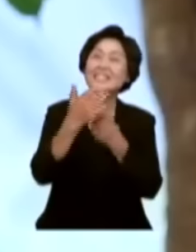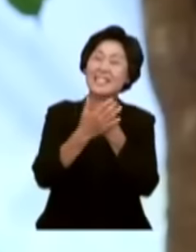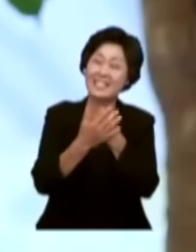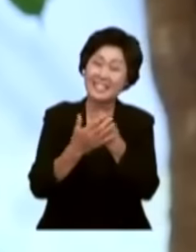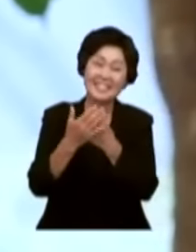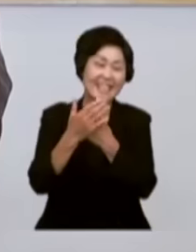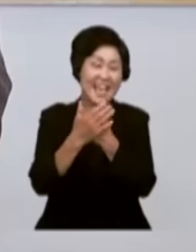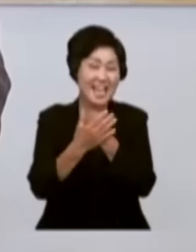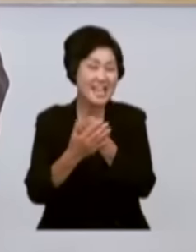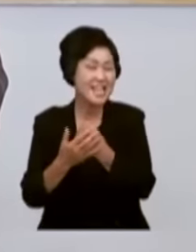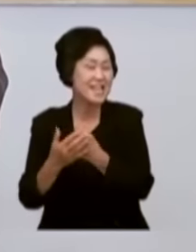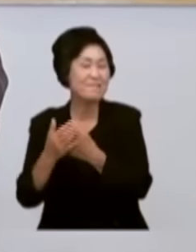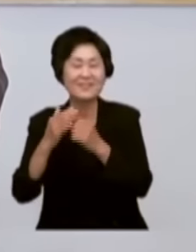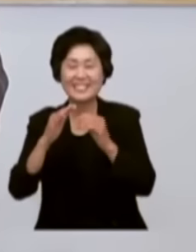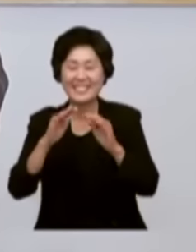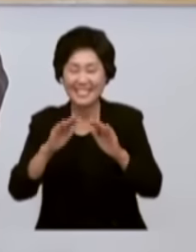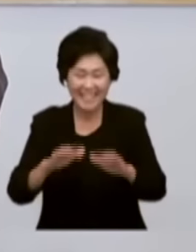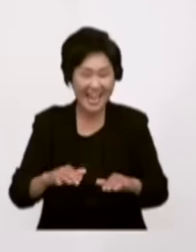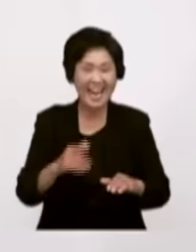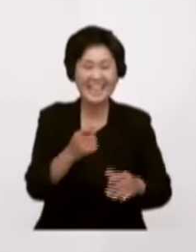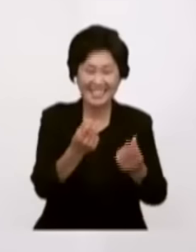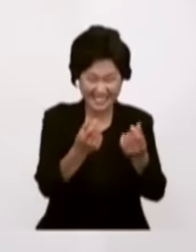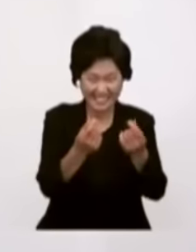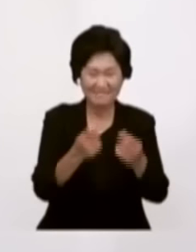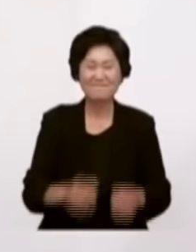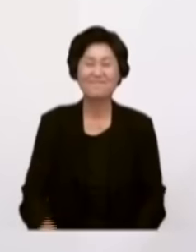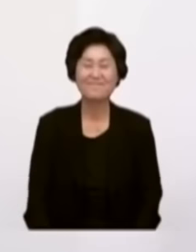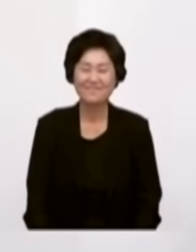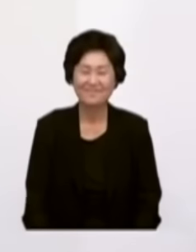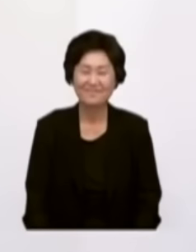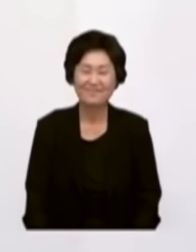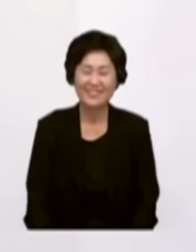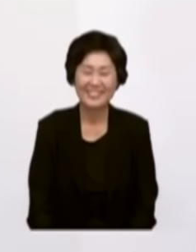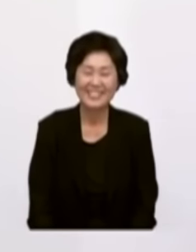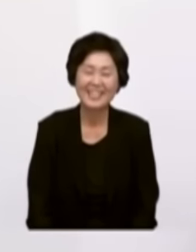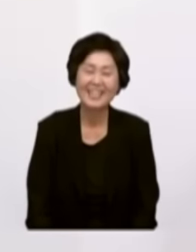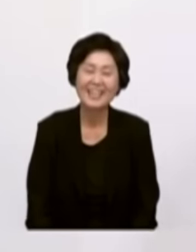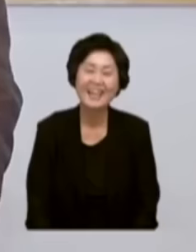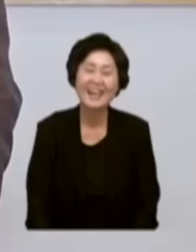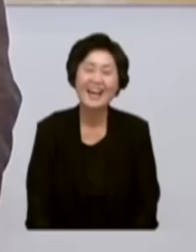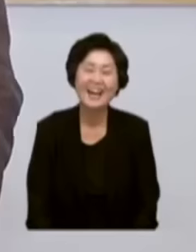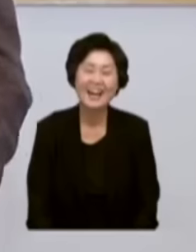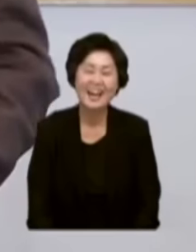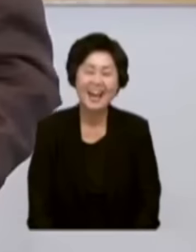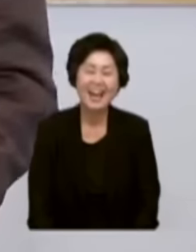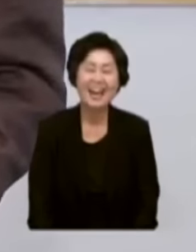은혜입니다. 이렇게. 아, 네. 아, 정말.